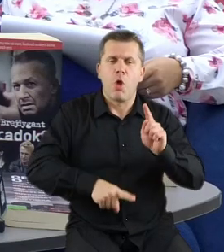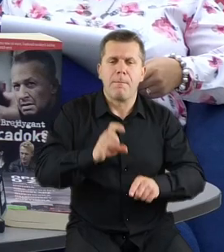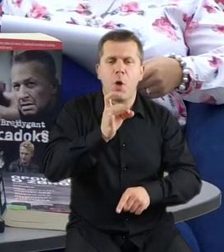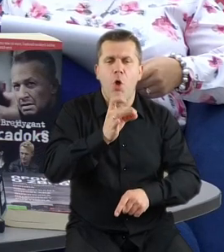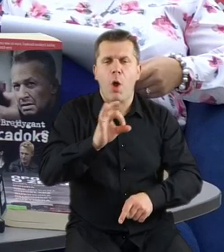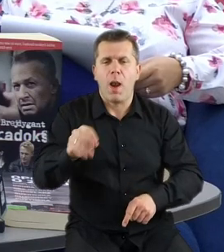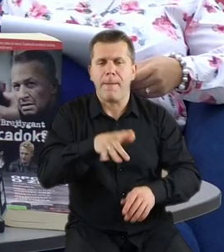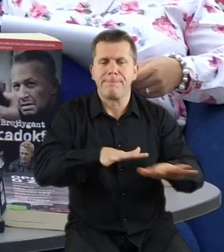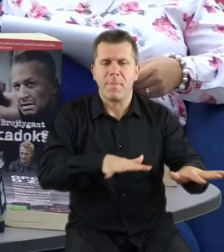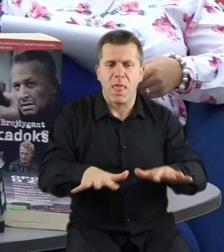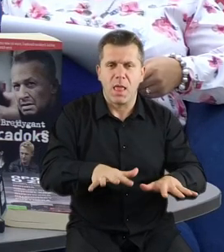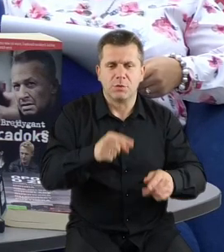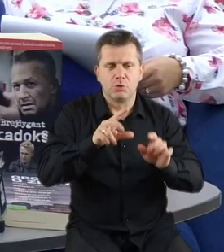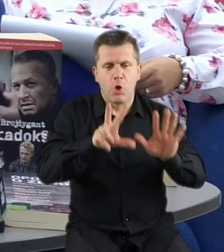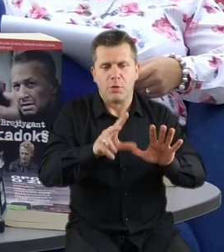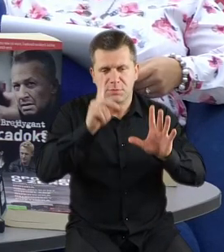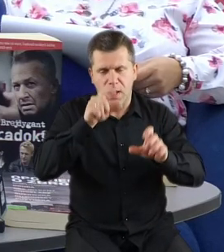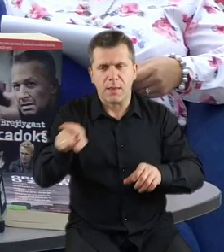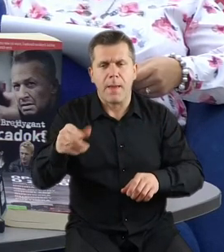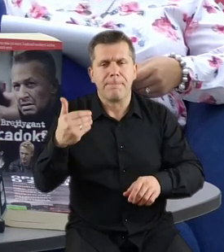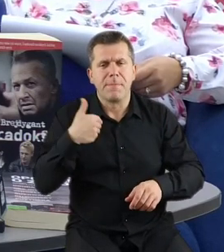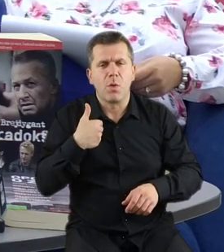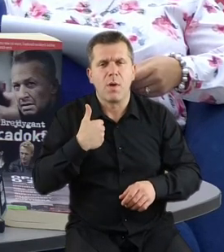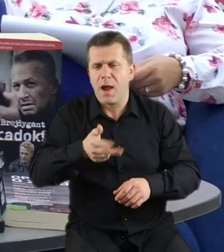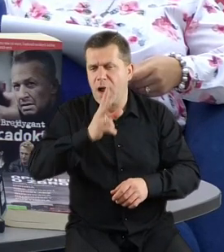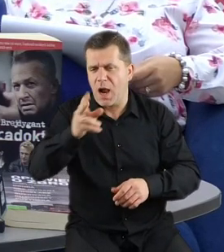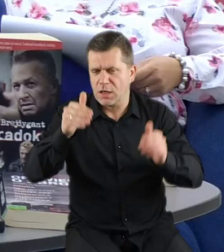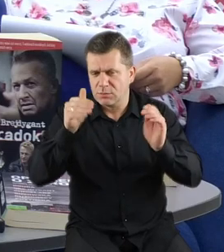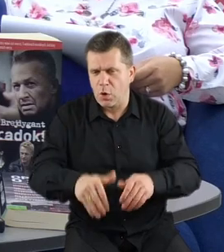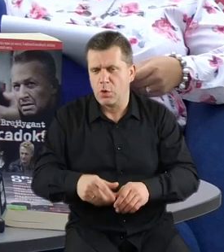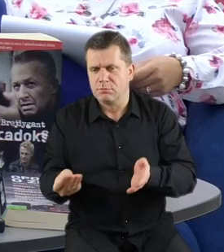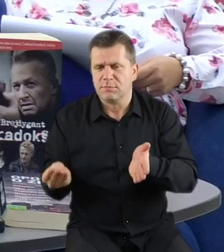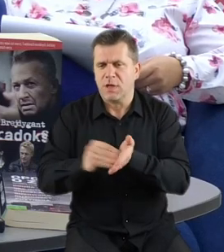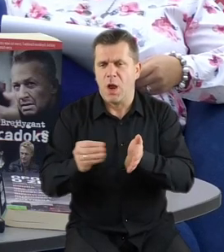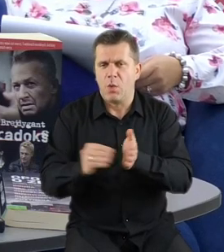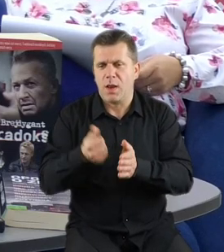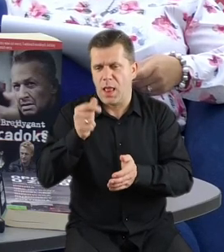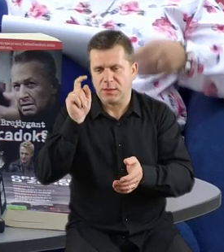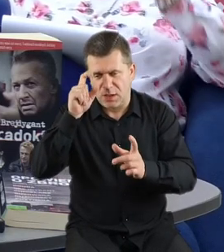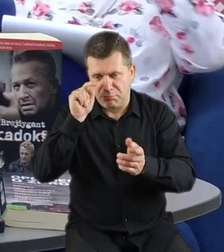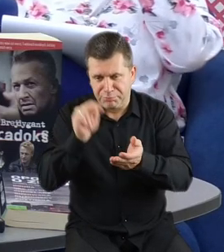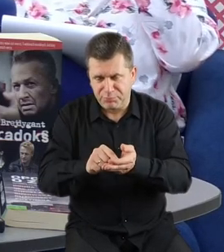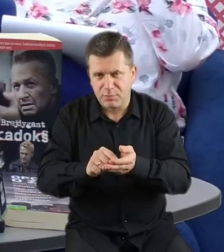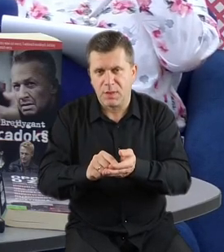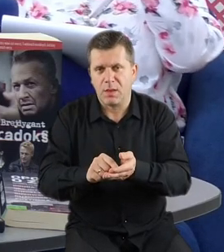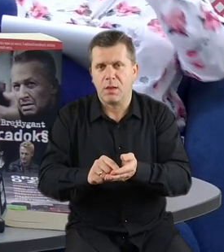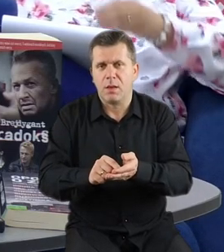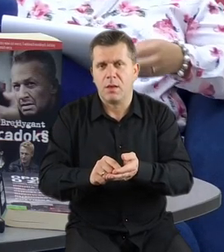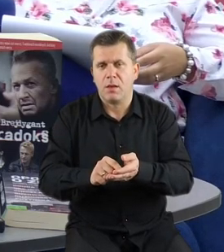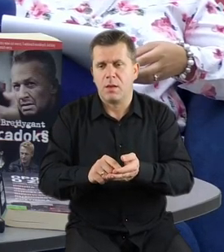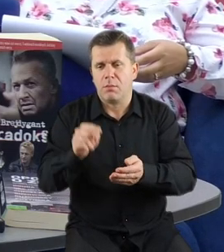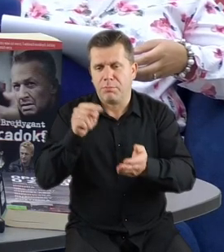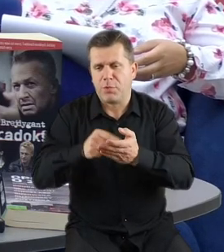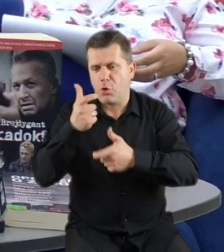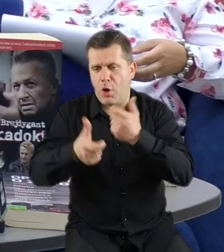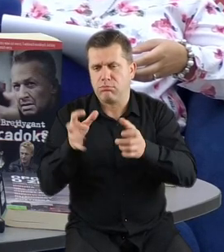jak są w normalnym Google, że tutaj miejscowość jest 8 zdjęć, tylko tam były, każdy mógł zamieścić, cyknął zdjęcie i